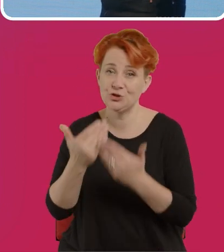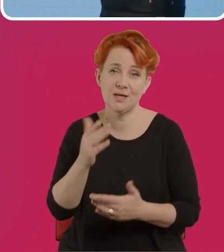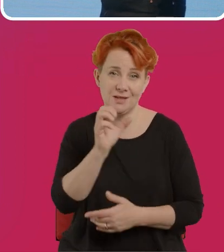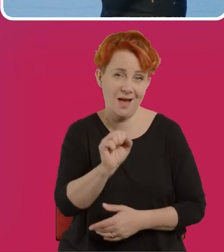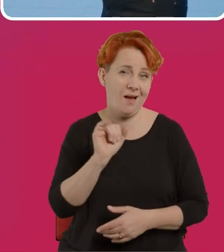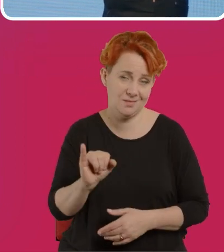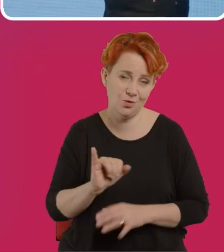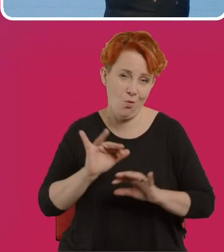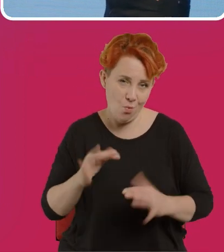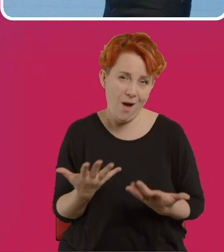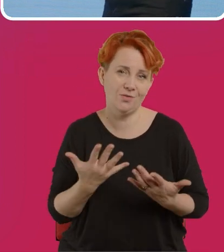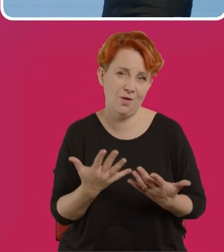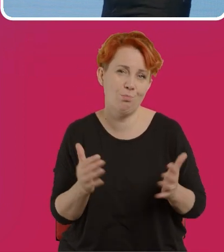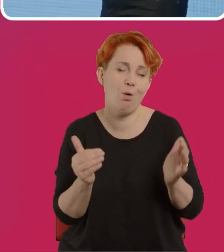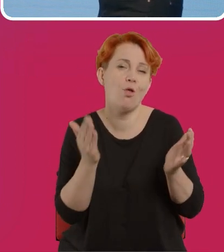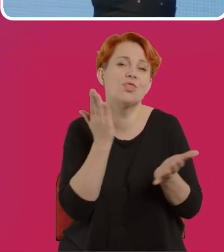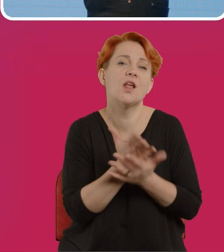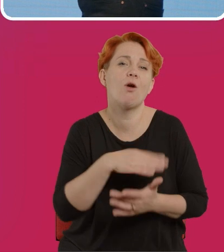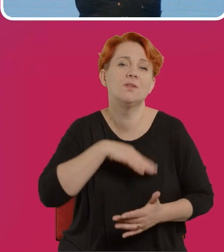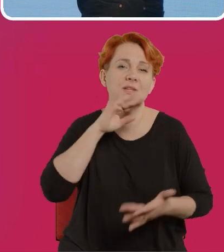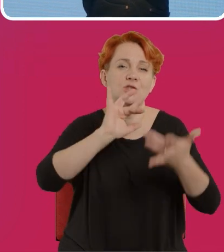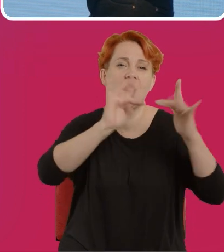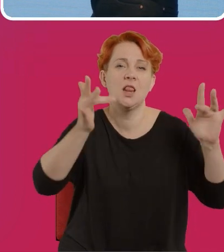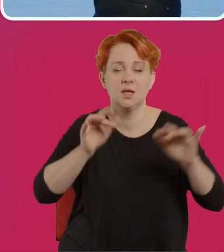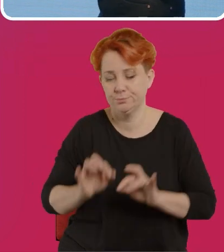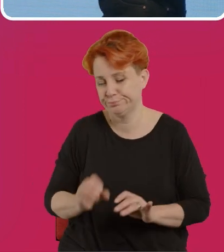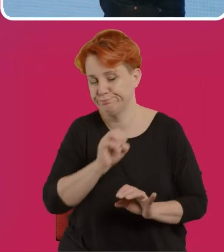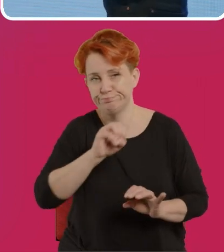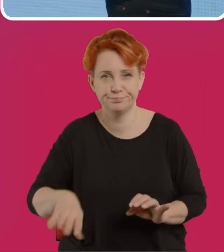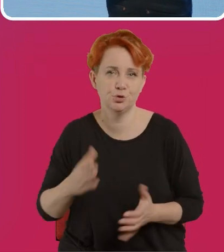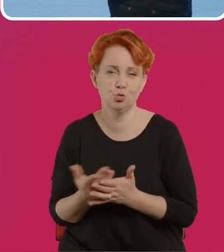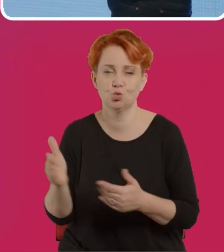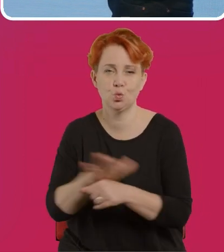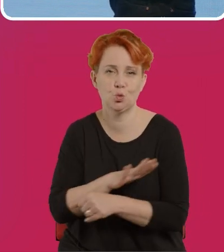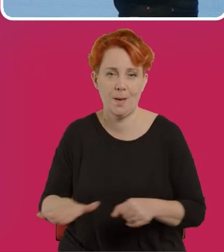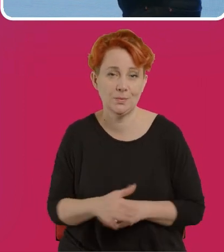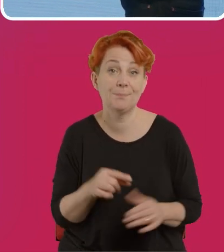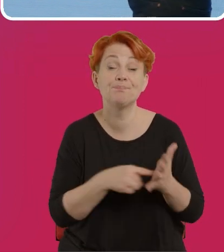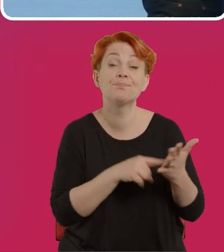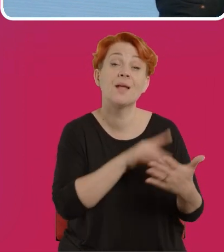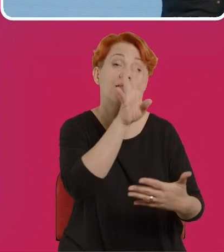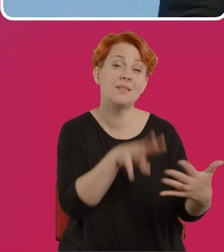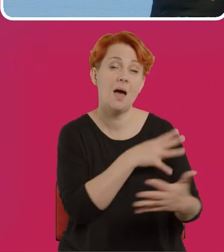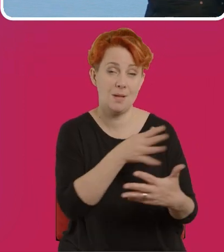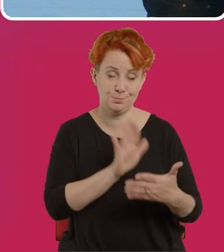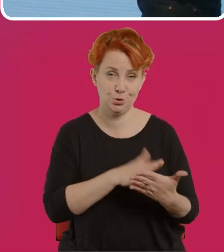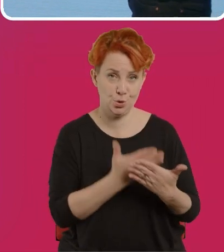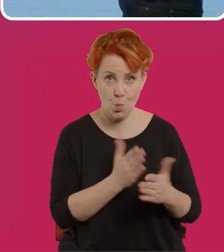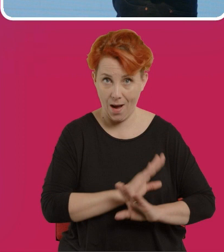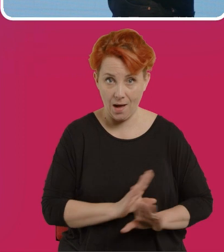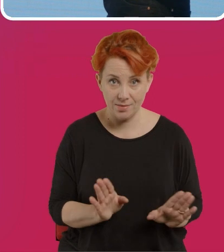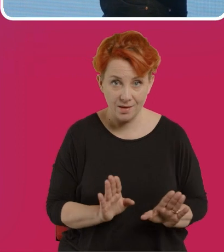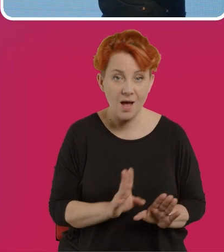link do tabelki. Więc po wrzuceniu takiego, to jest bardzo przykładowa tabela, ale przede wszystkim pokazuje